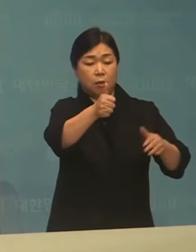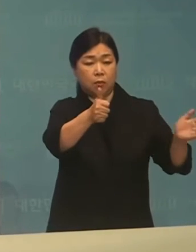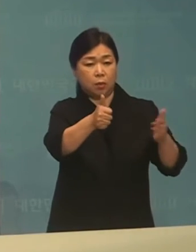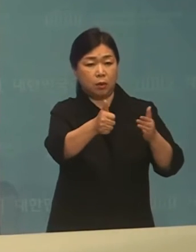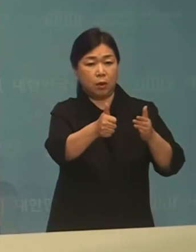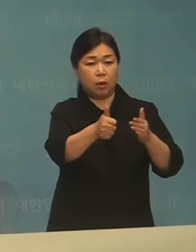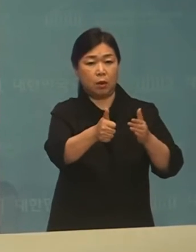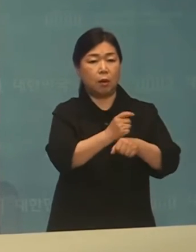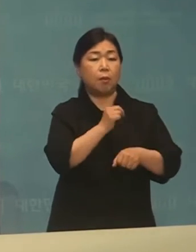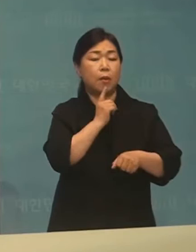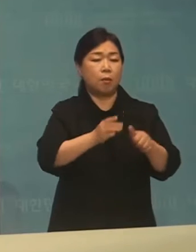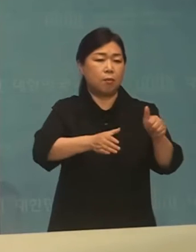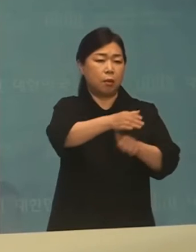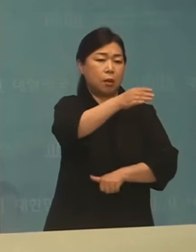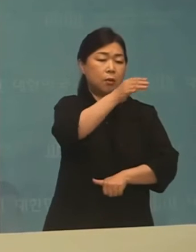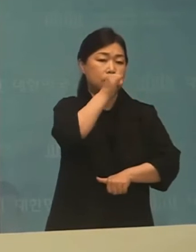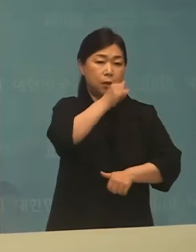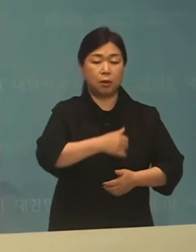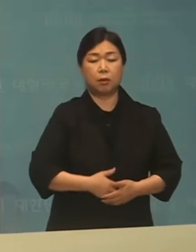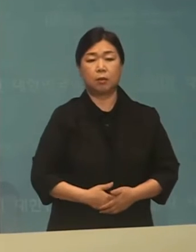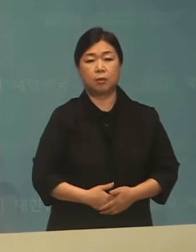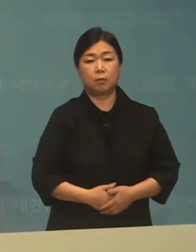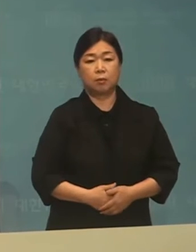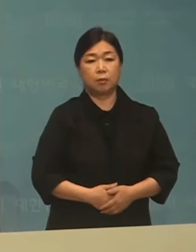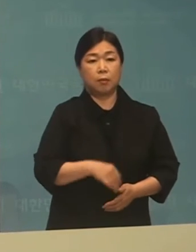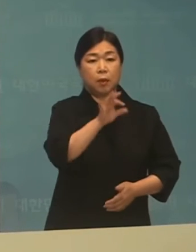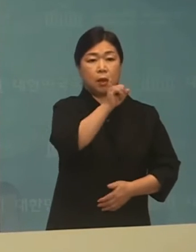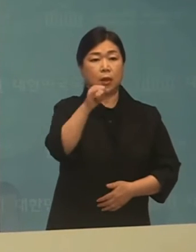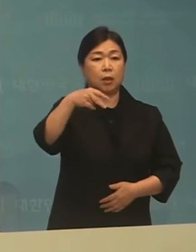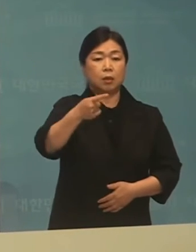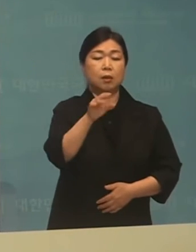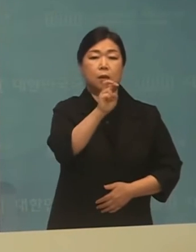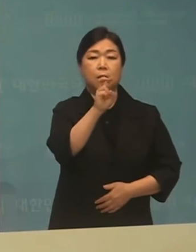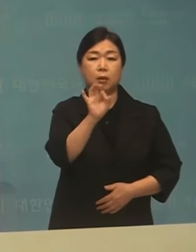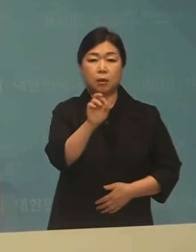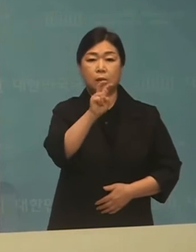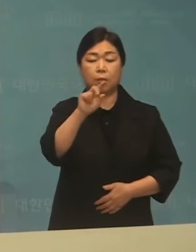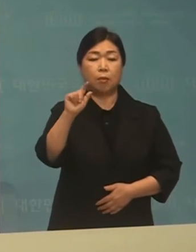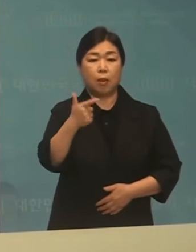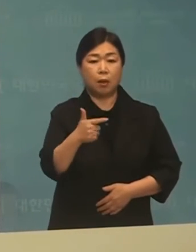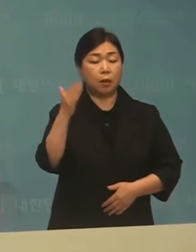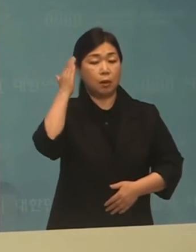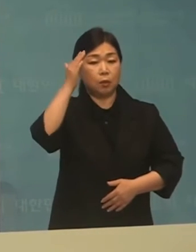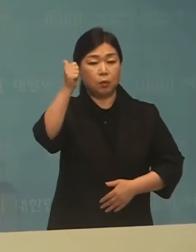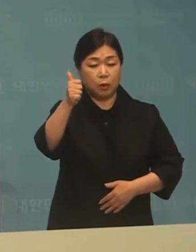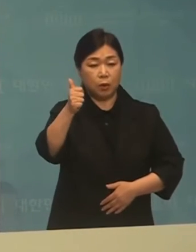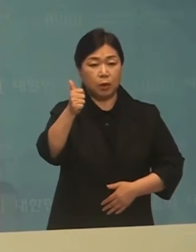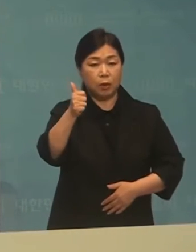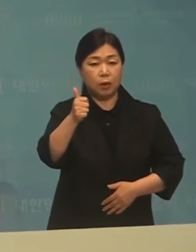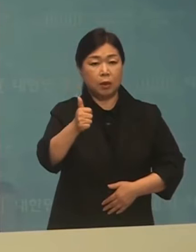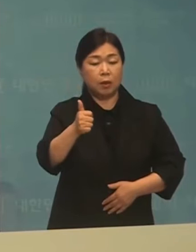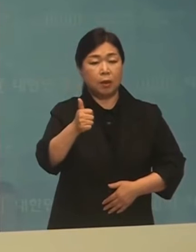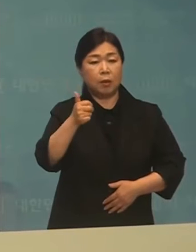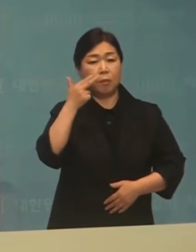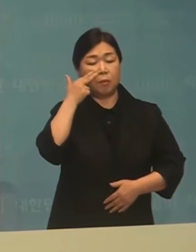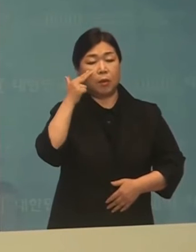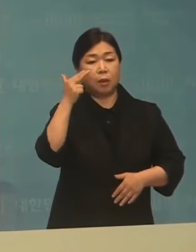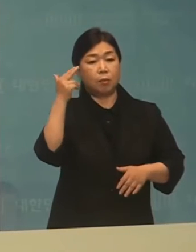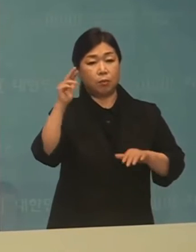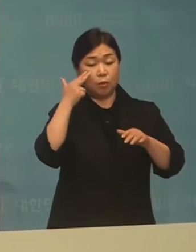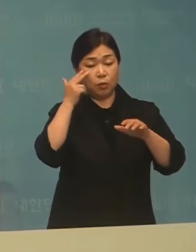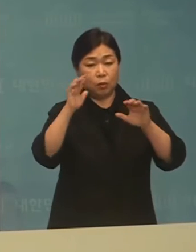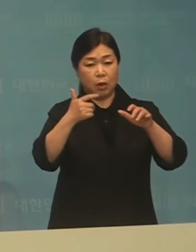이승만 대통령이 친일 경찰을 동원하여 반민특위를 해체시킬 때 반민특위가